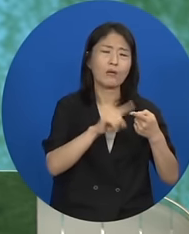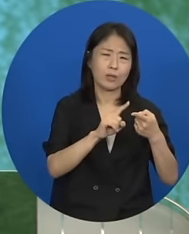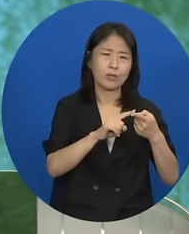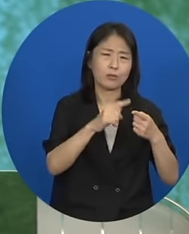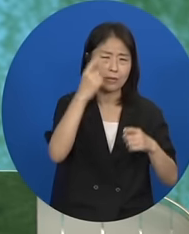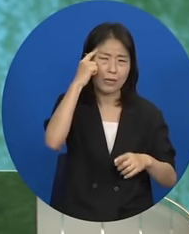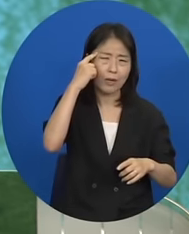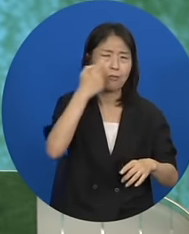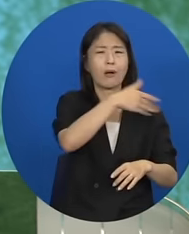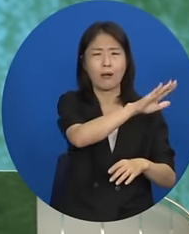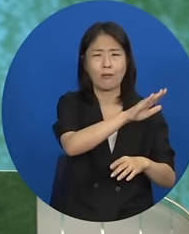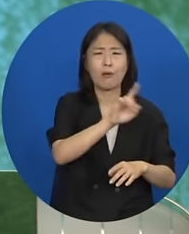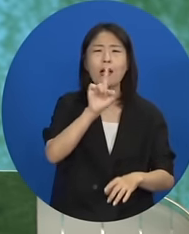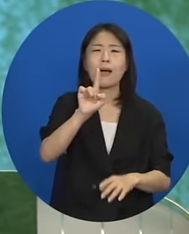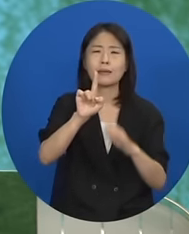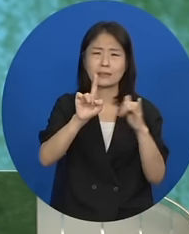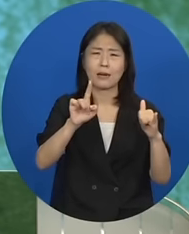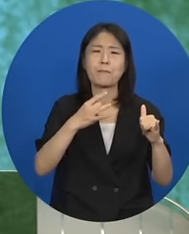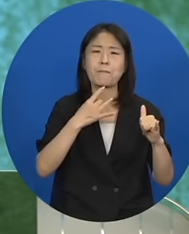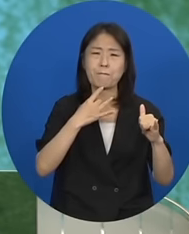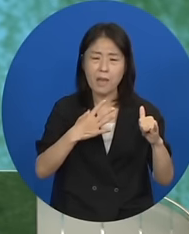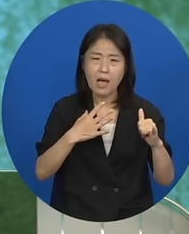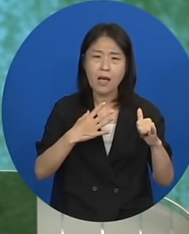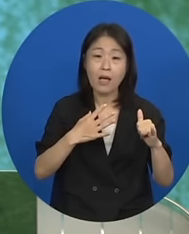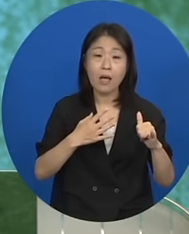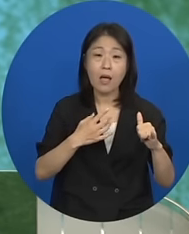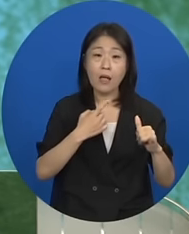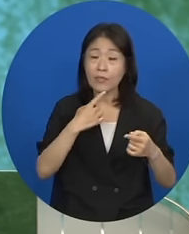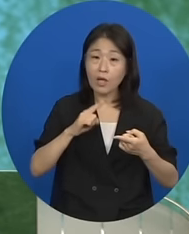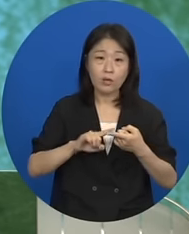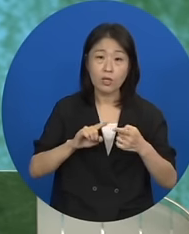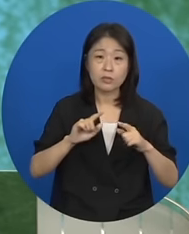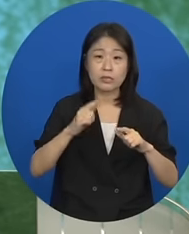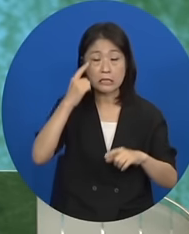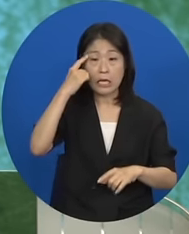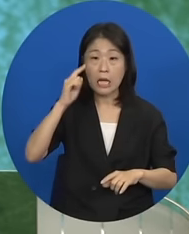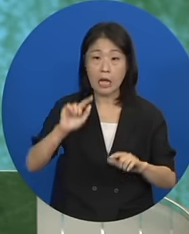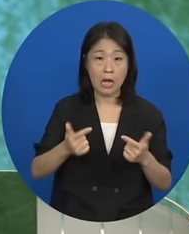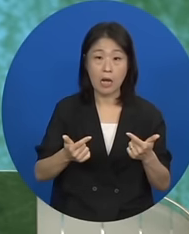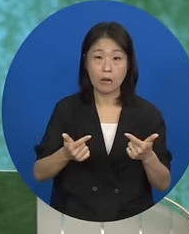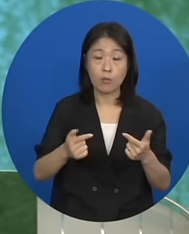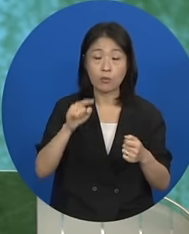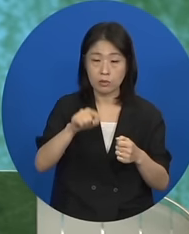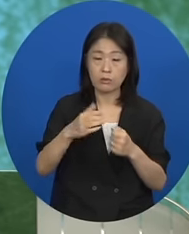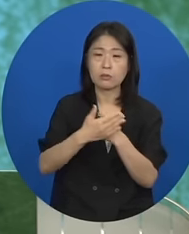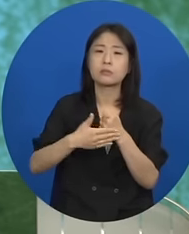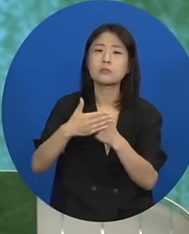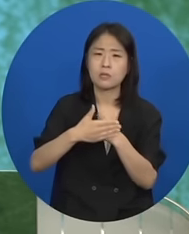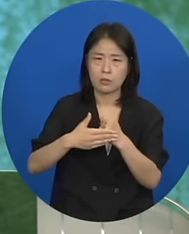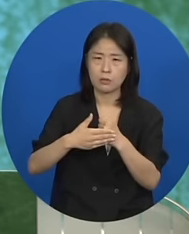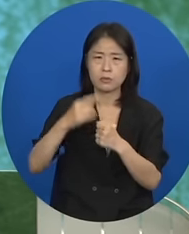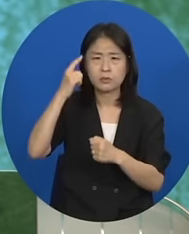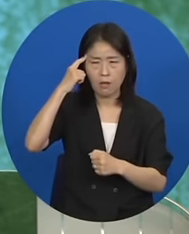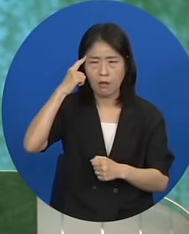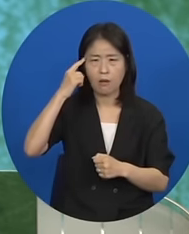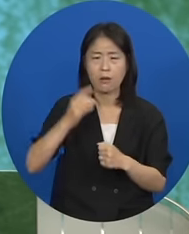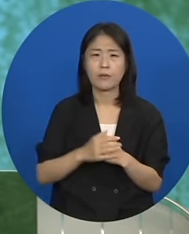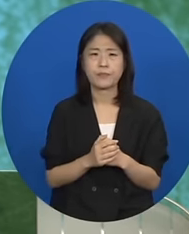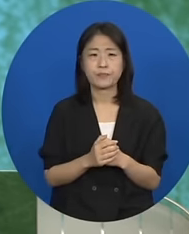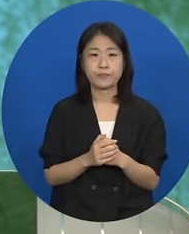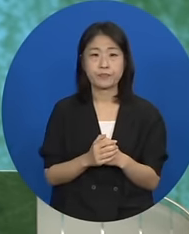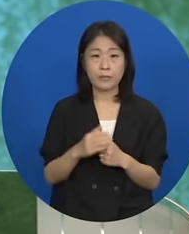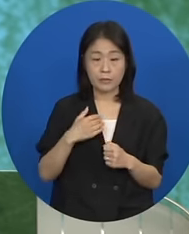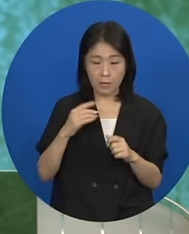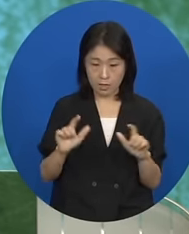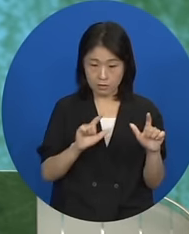거예요 어 이것이 나은 것이 당연한 것이 아닌데 정말 은구 자 우리의 일상 속에서 숨겨진 은혜를